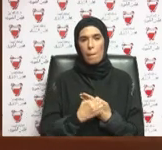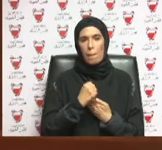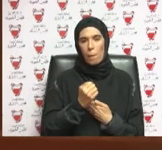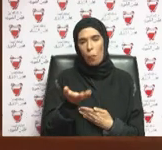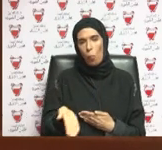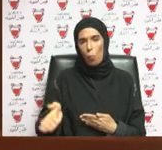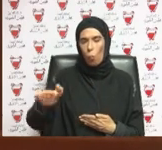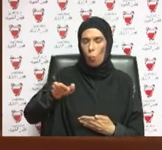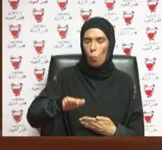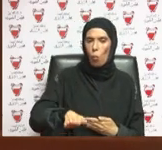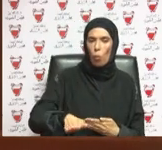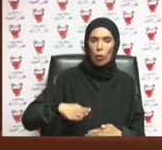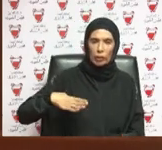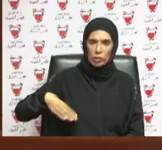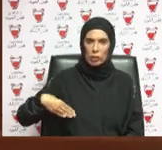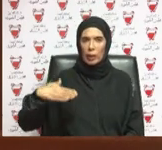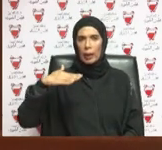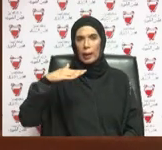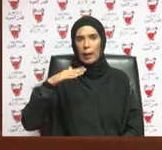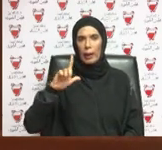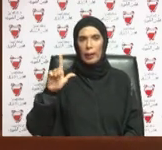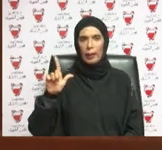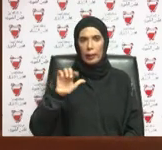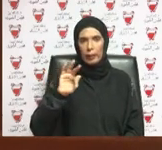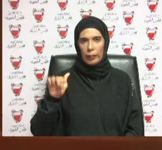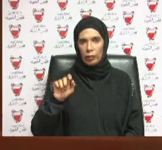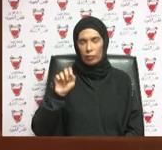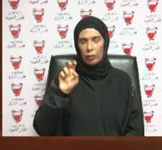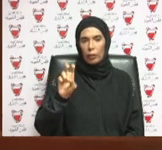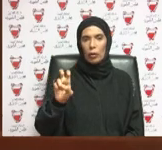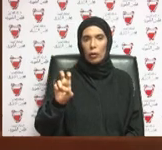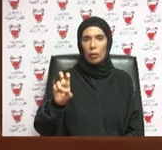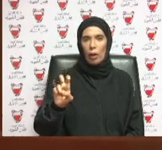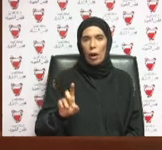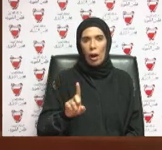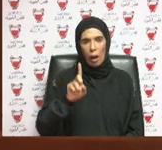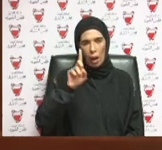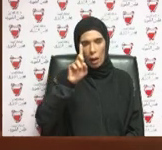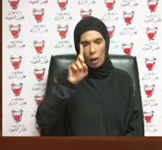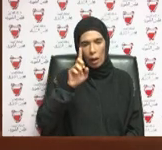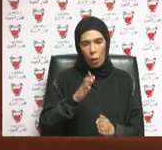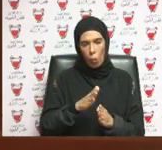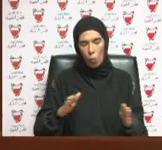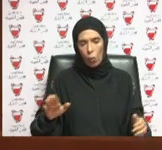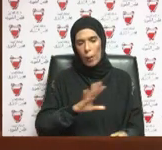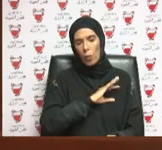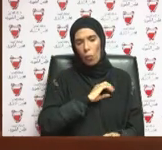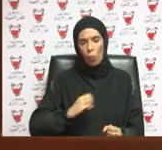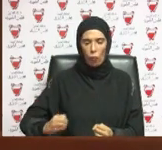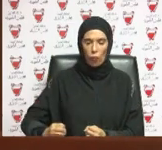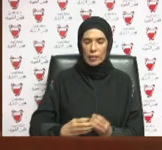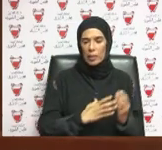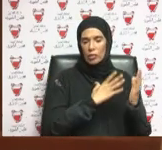الكبير صاحب السمو الملك الأمير خليفة بن سلمان آل خليفة تغمده الله بواسع رحمته وأسكن